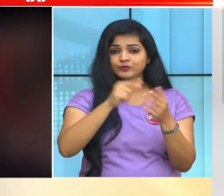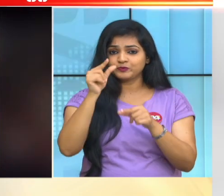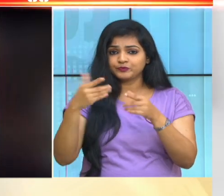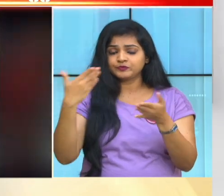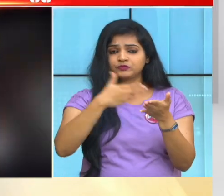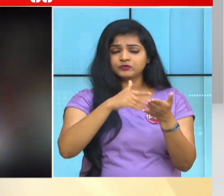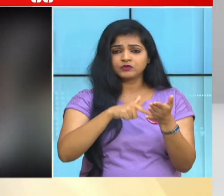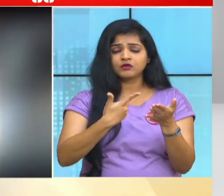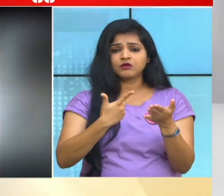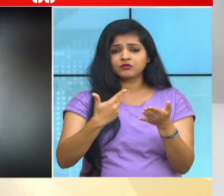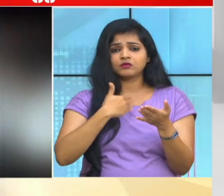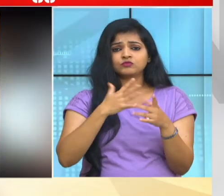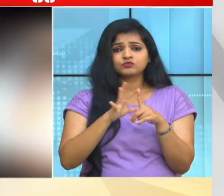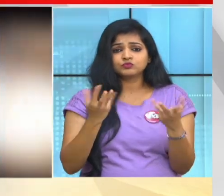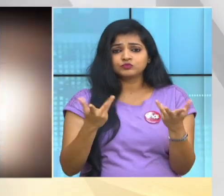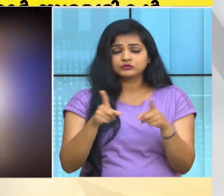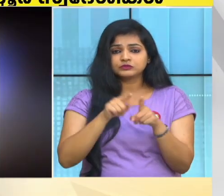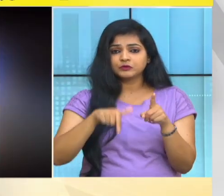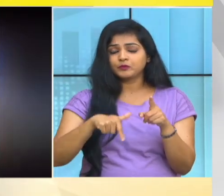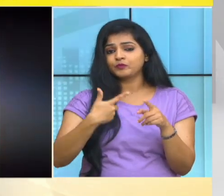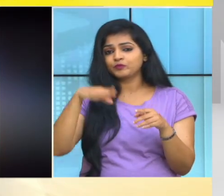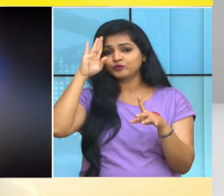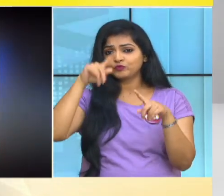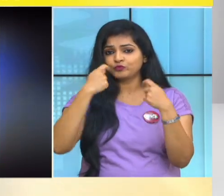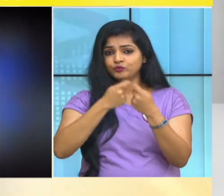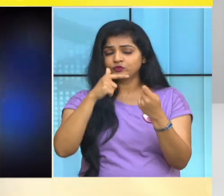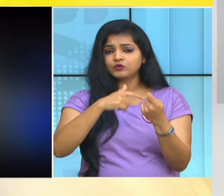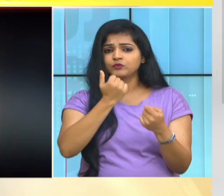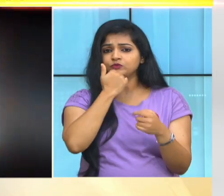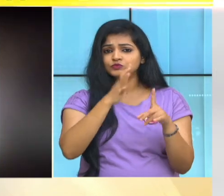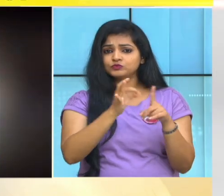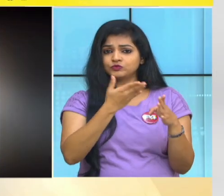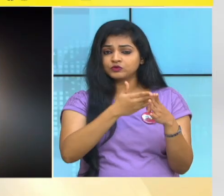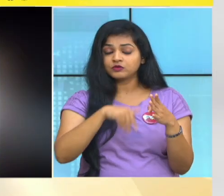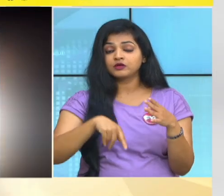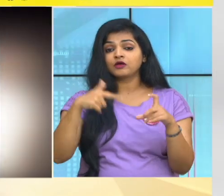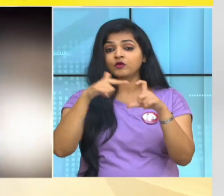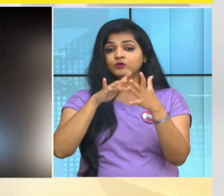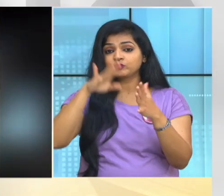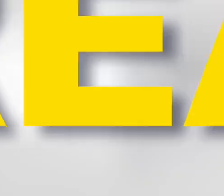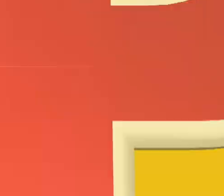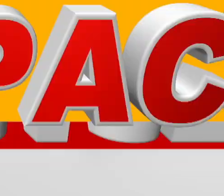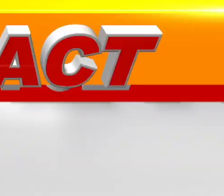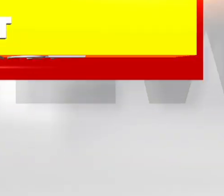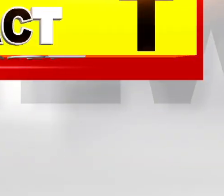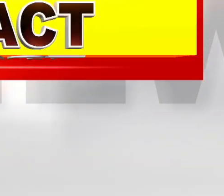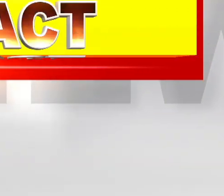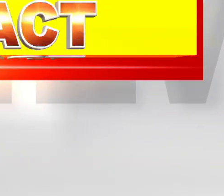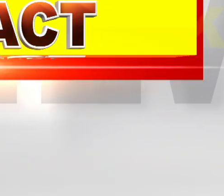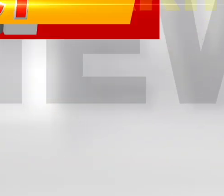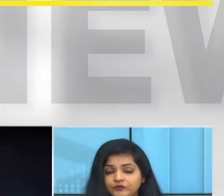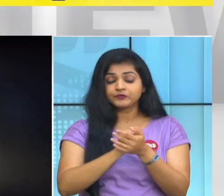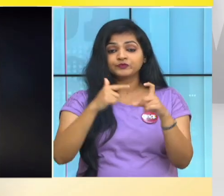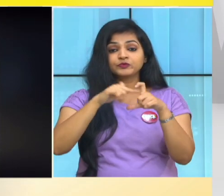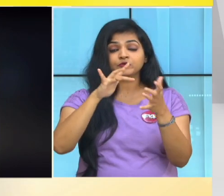എന്ത് ചെയ്യണമെന്ന് ചോദിച്ച പോലീസുകാർക്കെതിരായിട്ടാണ് എറണാകുളം റൂറൽ SP ഇപ്പോൾ അന്വേഷണത്തിന് നിർദ്ദേശം നൽകിയിരിക്കുന്നത്. എറണാകുളത്ത് റൂറൽ